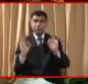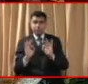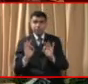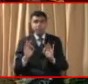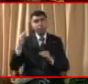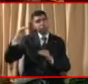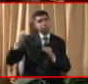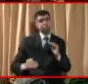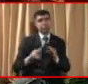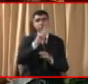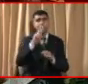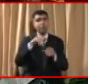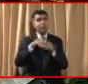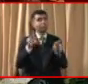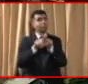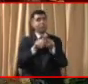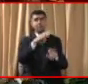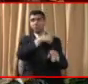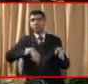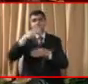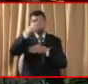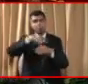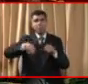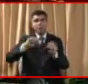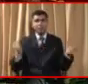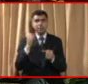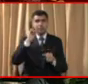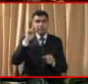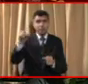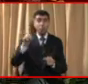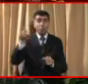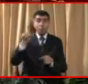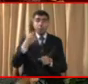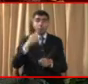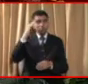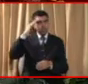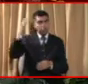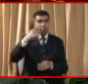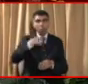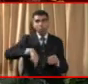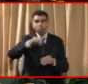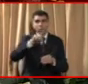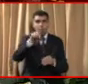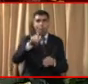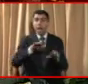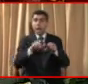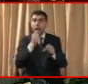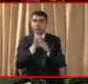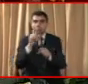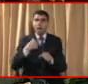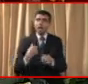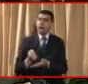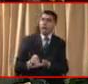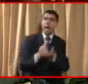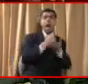بها. والاخوان حنا كنحثوهم، بالعكس حنا كنقولوا الاخوان خصهم يشجعوهم باش يديروا مبادرات ويكلبوا على الامكانيات وحنا نعاونوا.